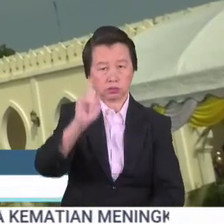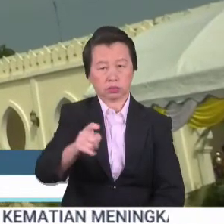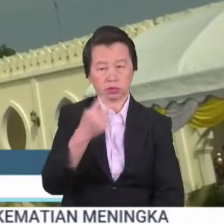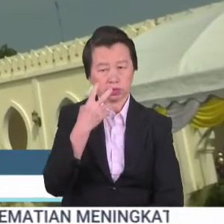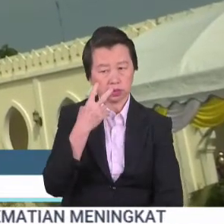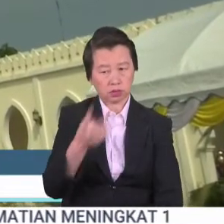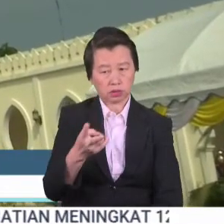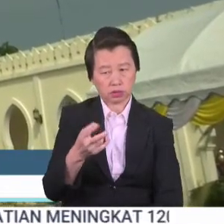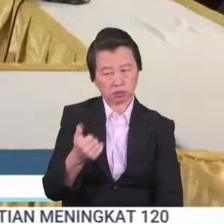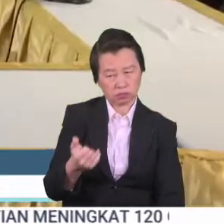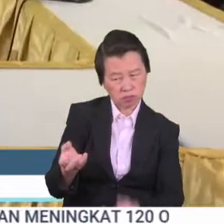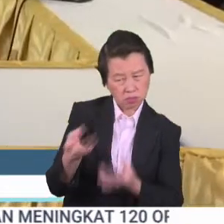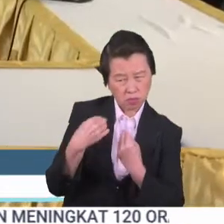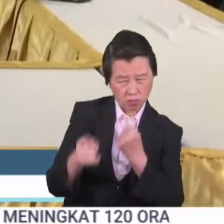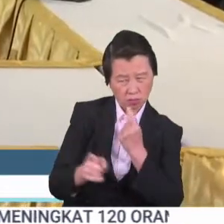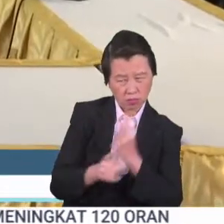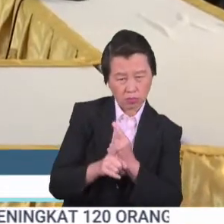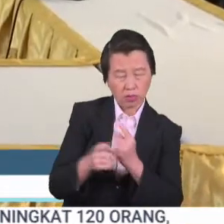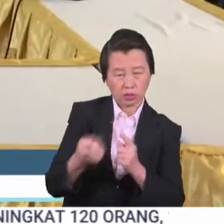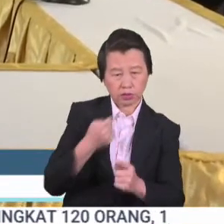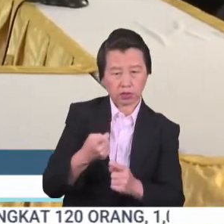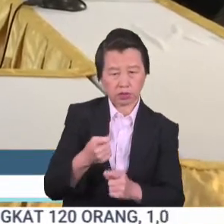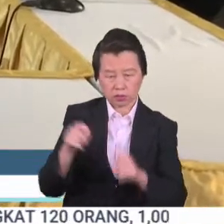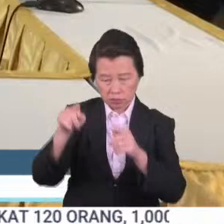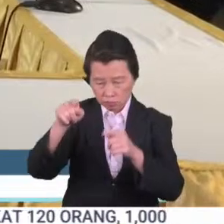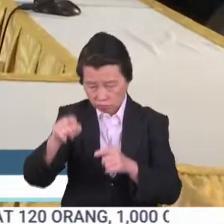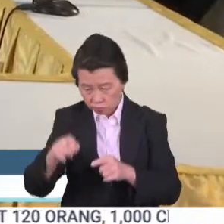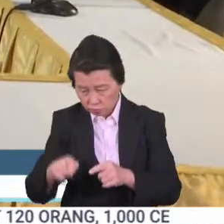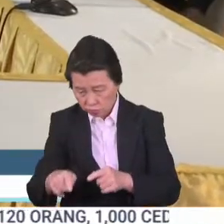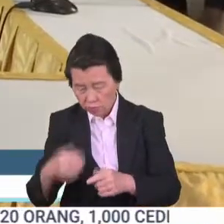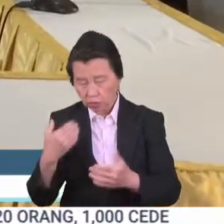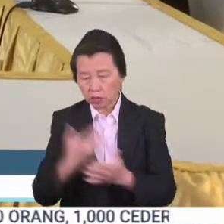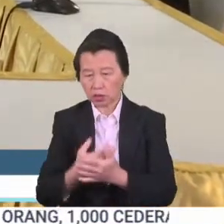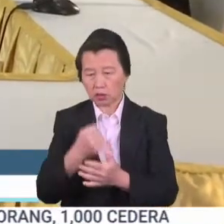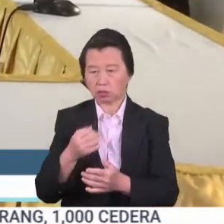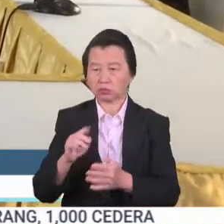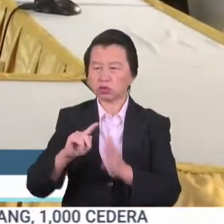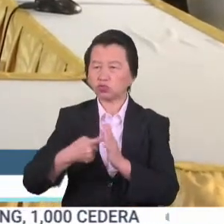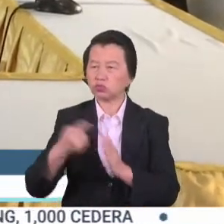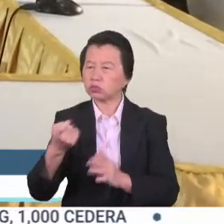melihat kredibiliti maklumat bermula daripada kandungan hingga ke sumber